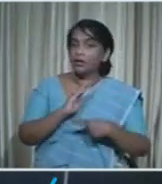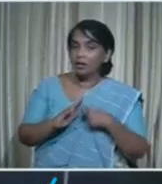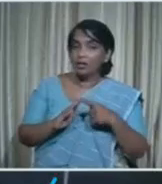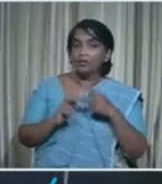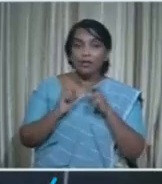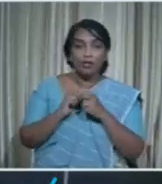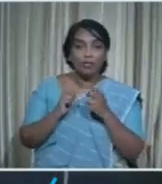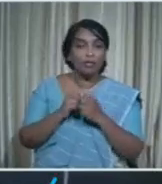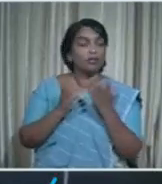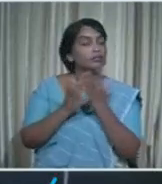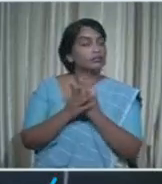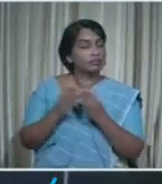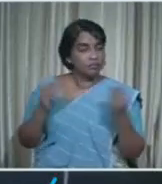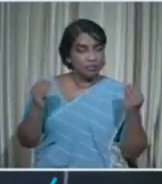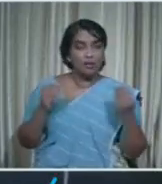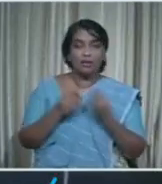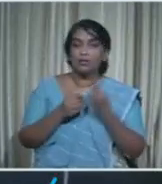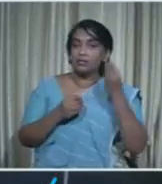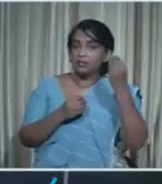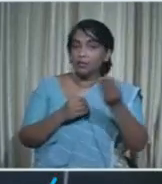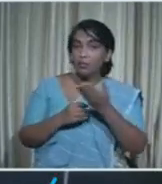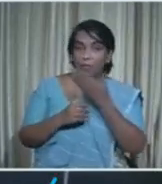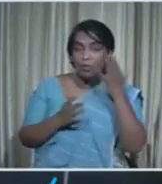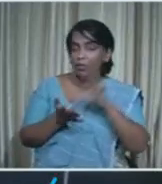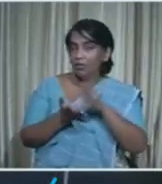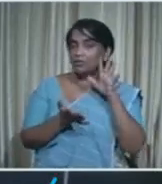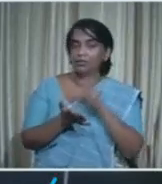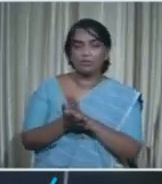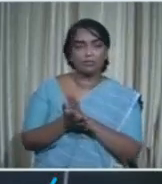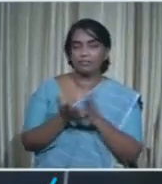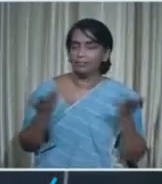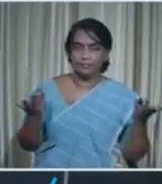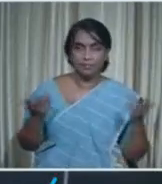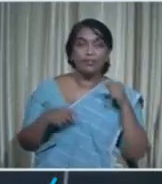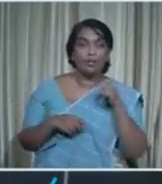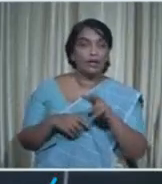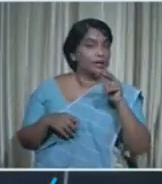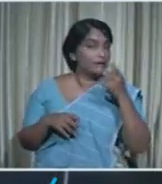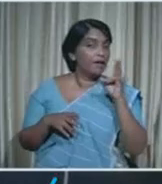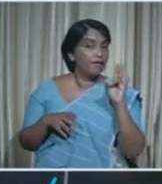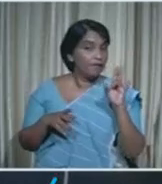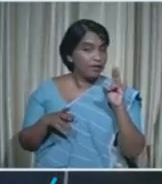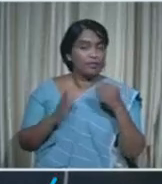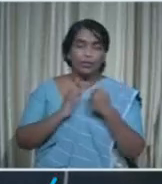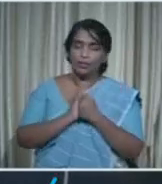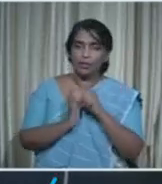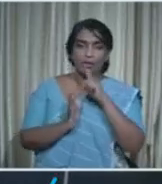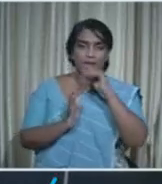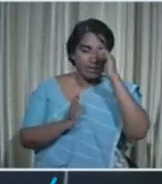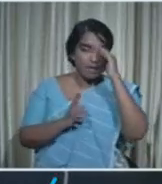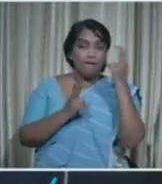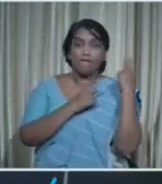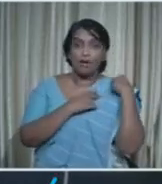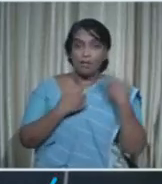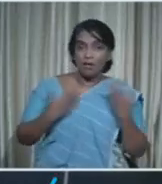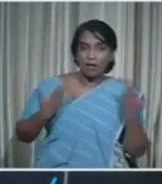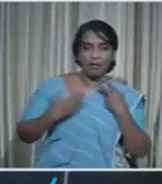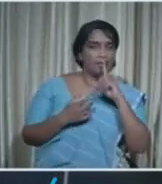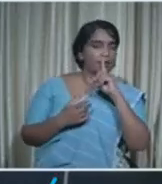तत्पेट विशुमा लबा दिन पुल तींदु तीर्ण निवे मे देशीय विशि पहाटम गुरु कथानायक मे वगकि मे पेहरा रिन्न